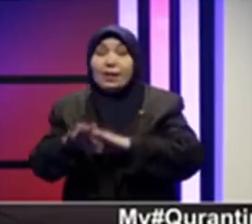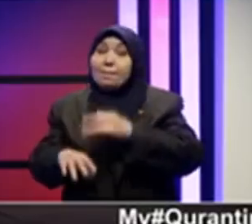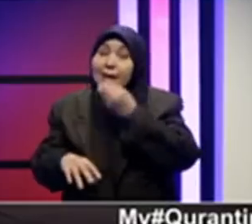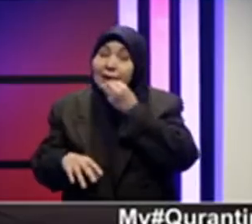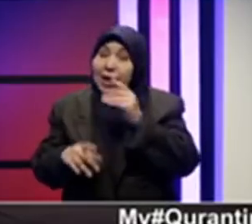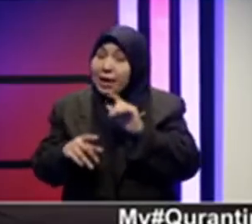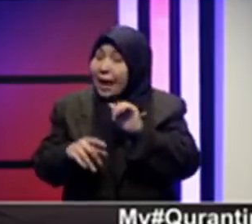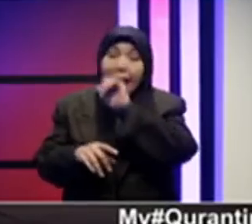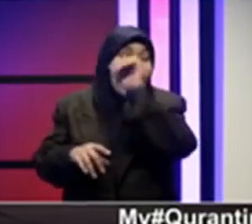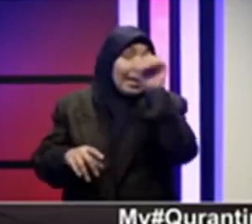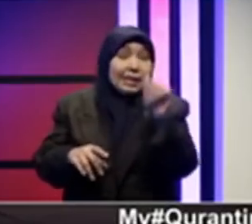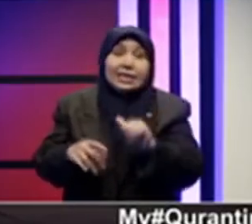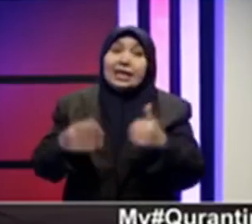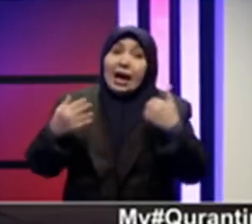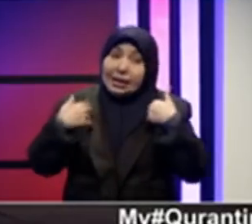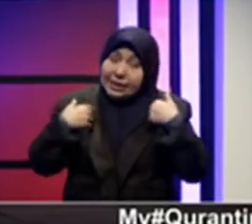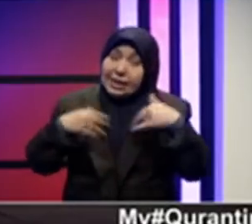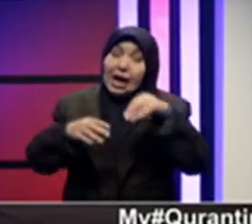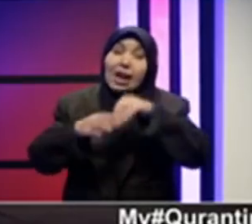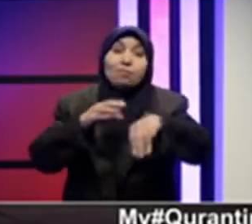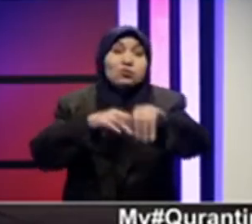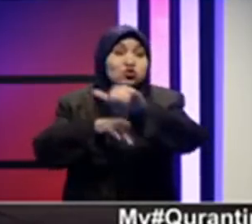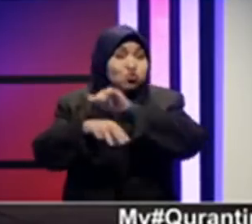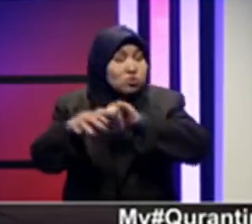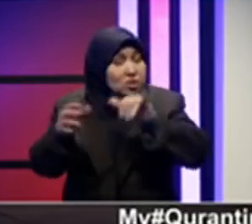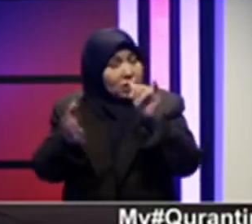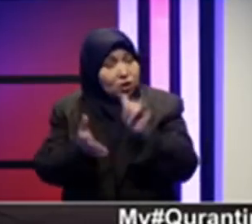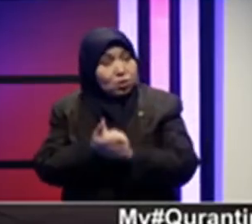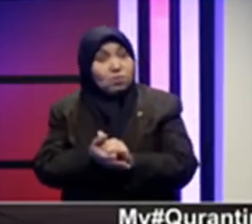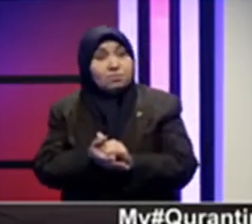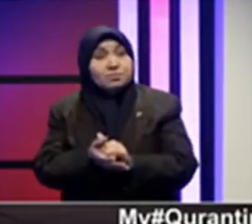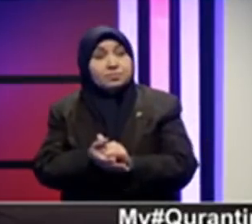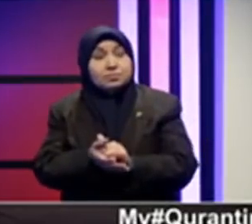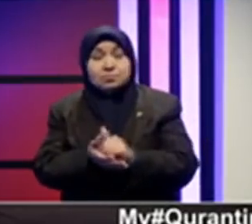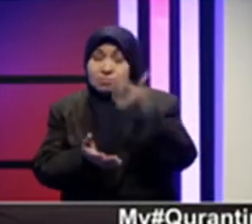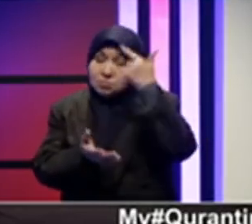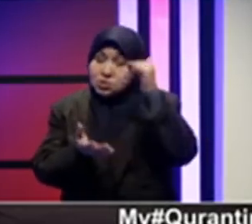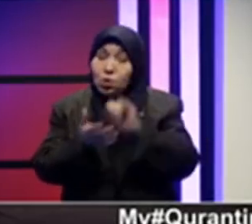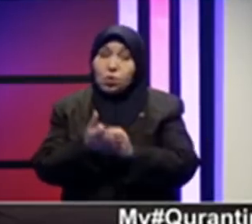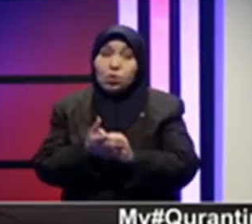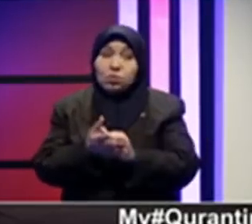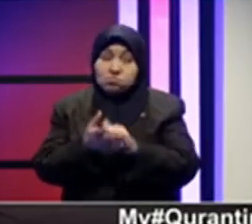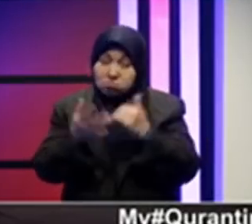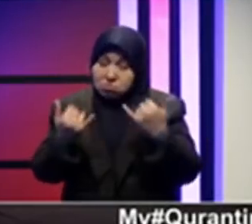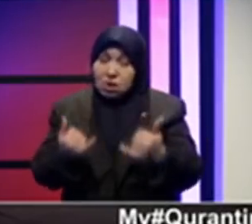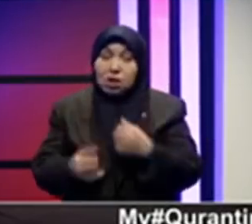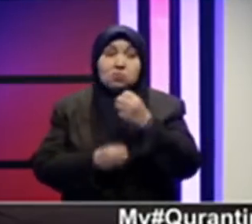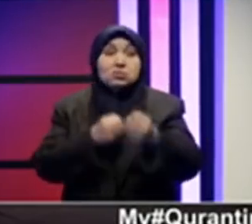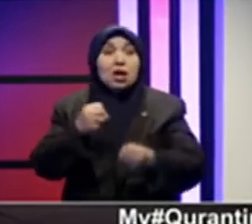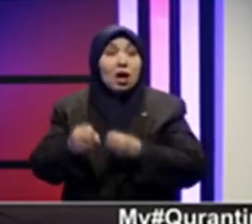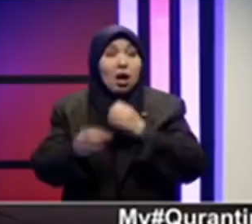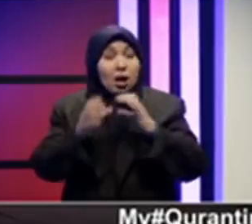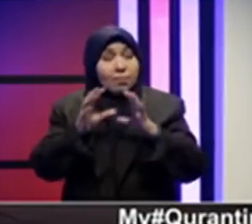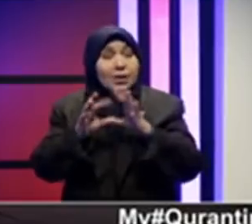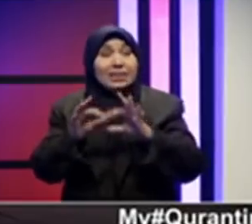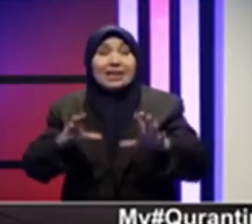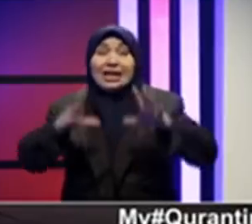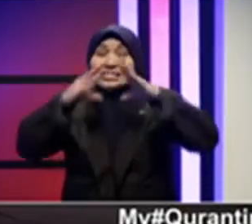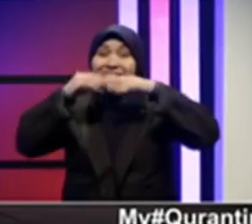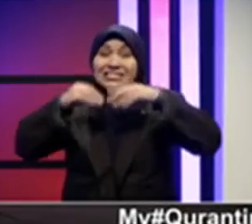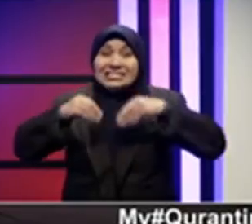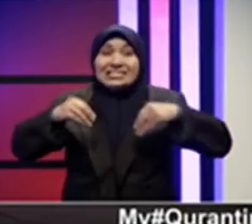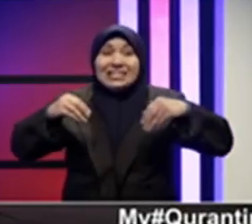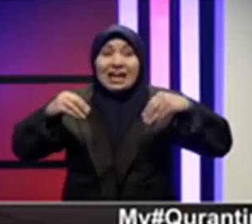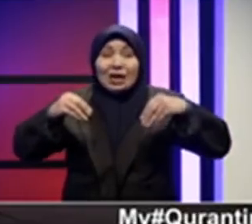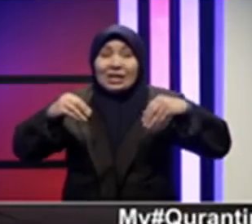apa sahaja yang ada di dalam syurga itu tersebut. Itu sebabnya mengapa zaman ini, Ustaz, ni kalau orang cakap tentang interior designer,